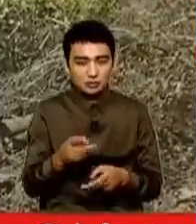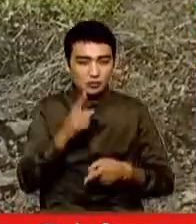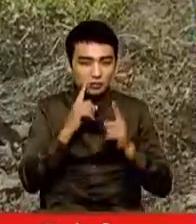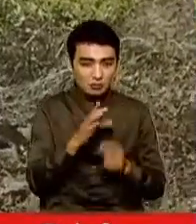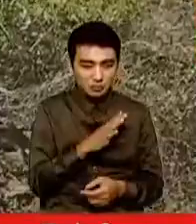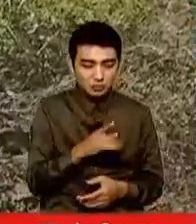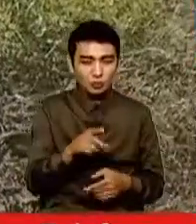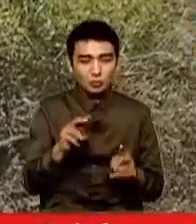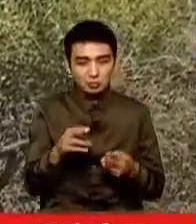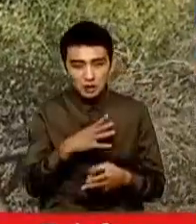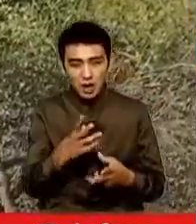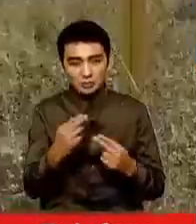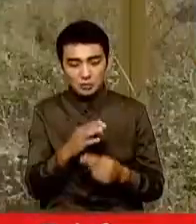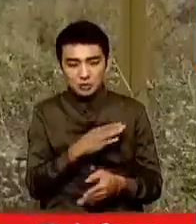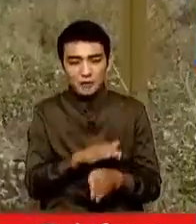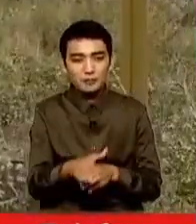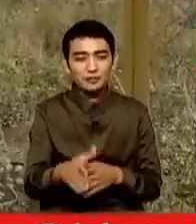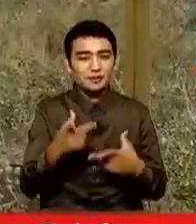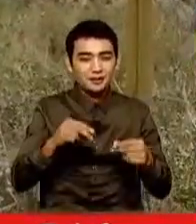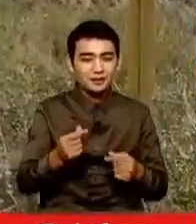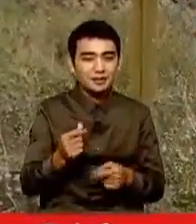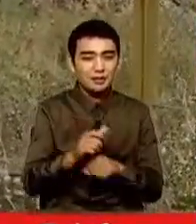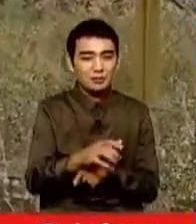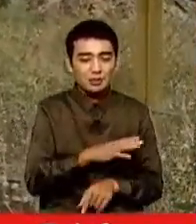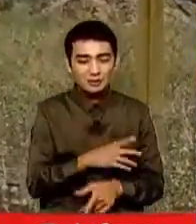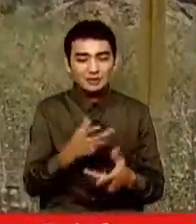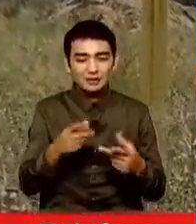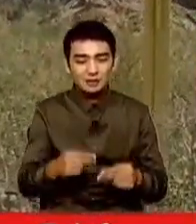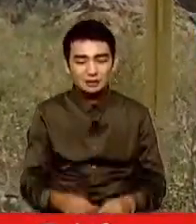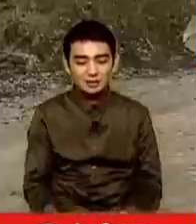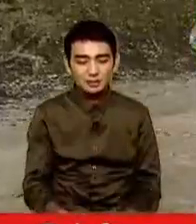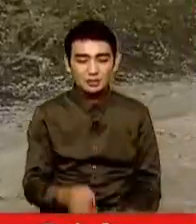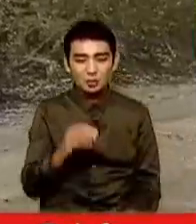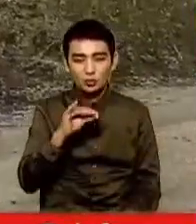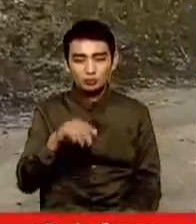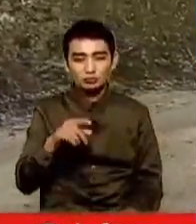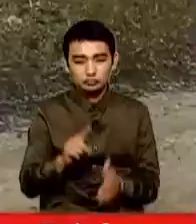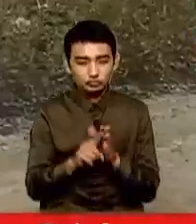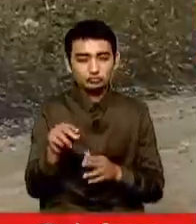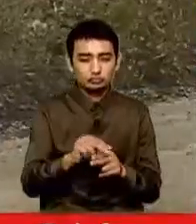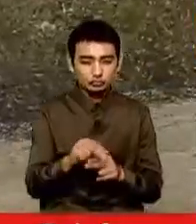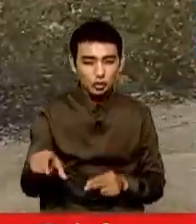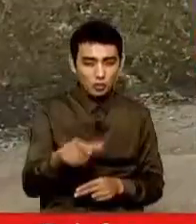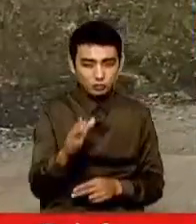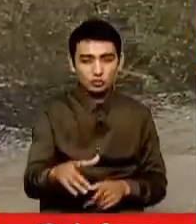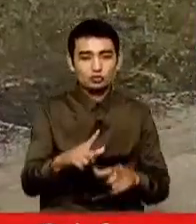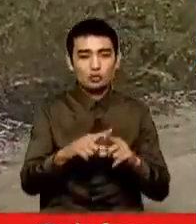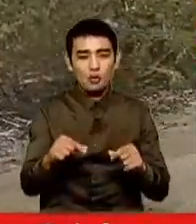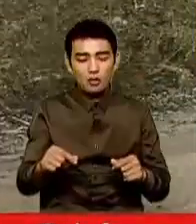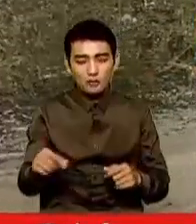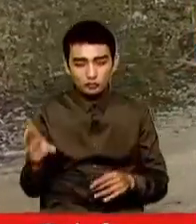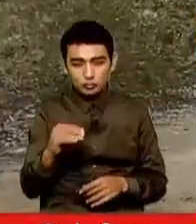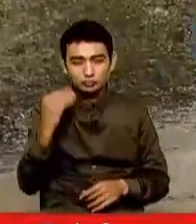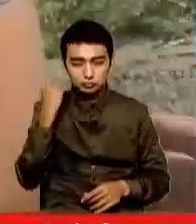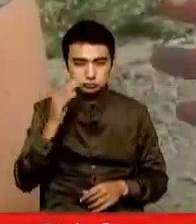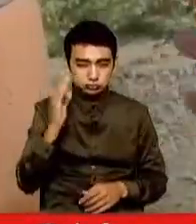клубта. Сонда уәде бет. Еженіс болады. Бана июльдің айынан бастап жол салынады. Бана нетпеңіздер, бәрі